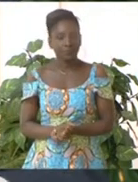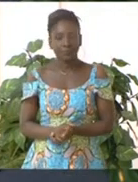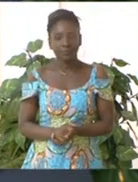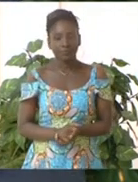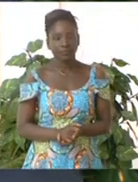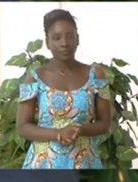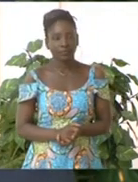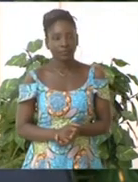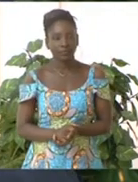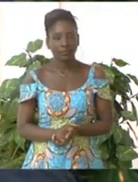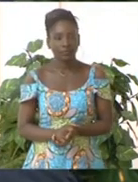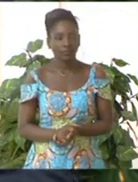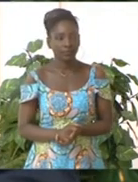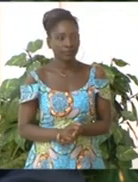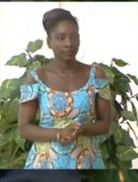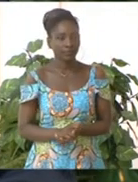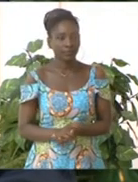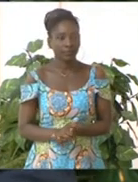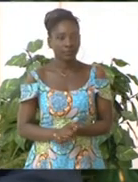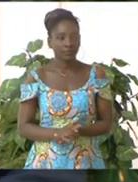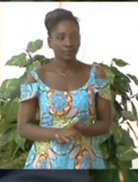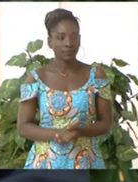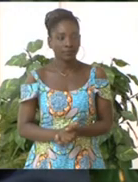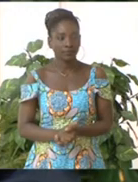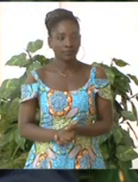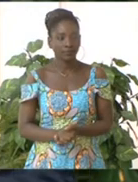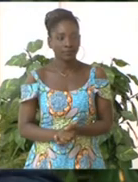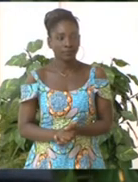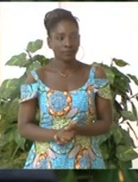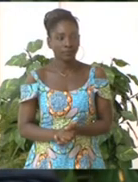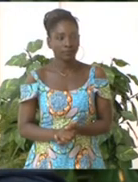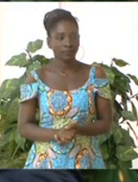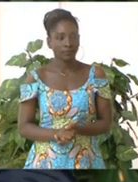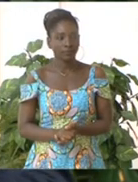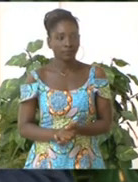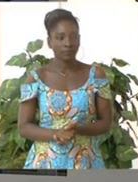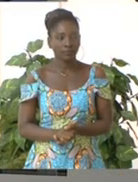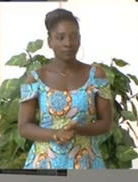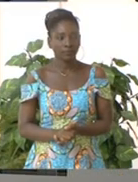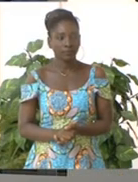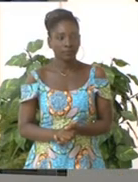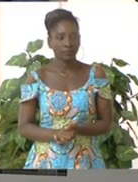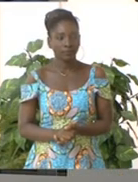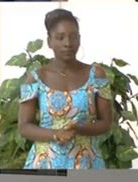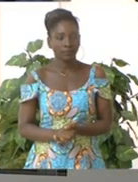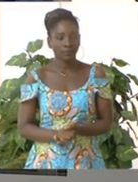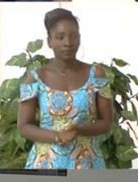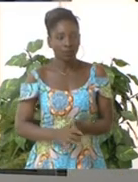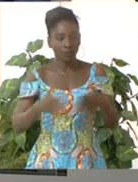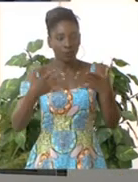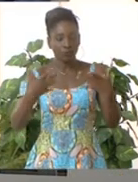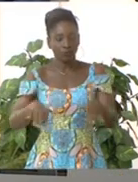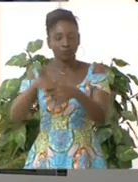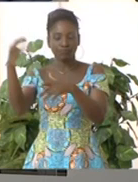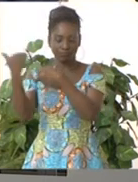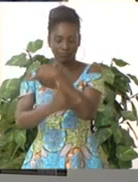là nous avons des nord côte d'ivoire nous notre devoir pour le département voilà mon spot